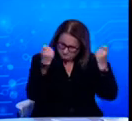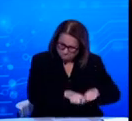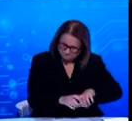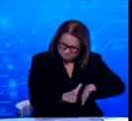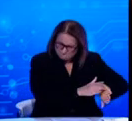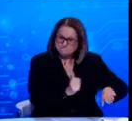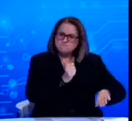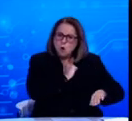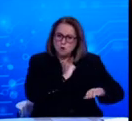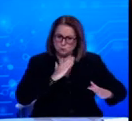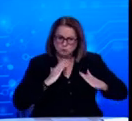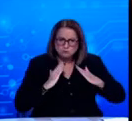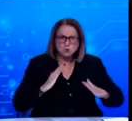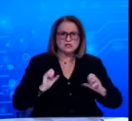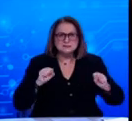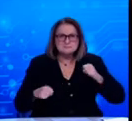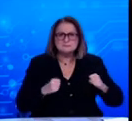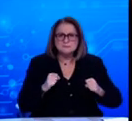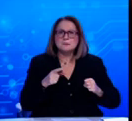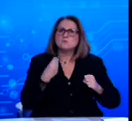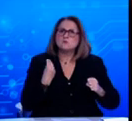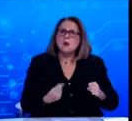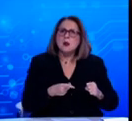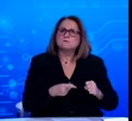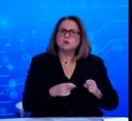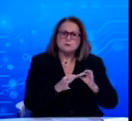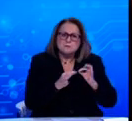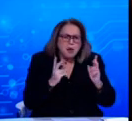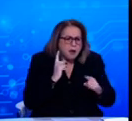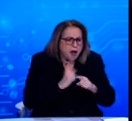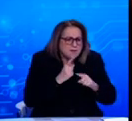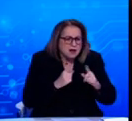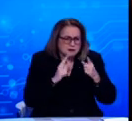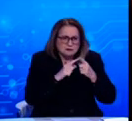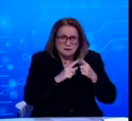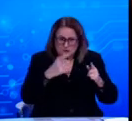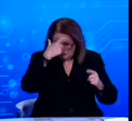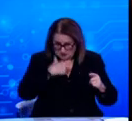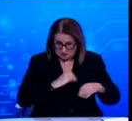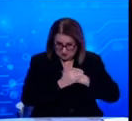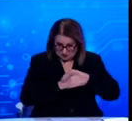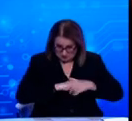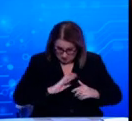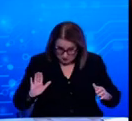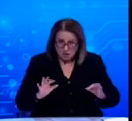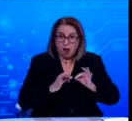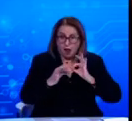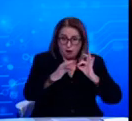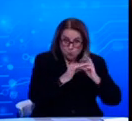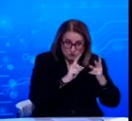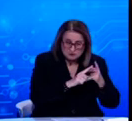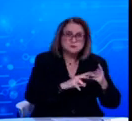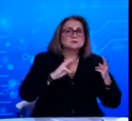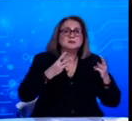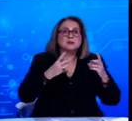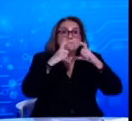δοκιμασμένες και αποτελεσματικές. Αποστάσεις, ατομική υγιεινή και κυρίως μάσκα μέχρι να βρεθεί η θεραπεία